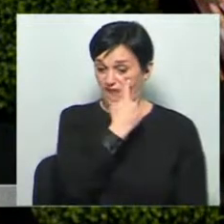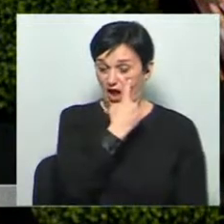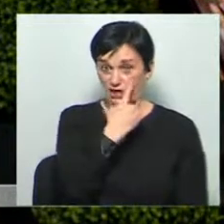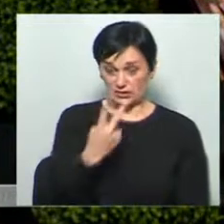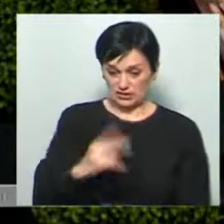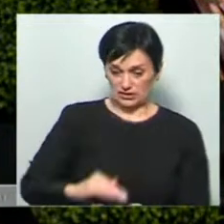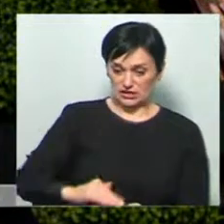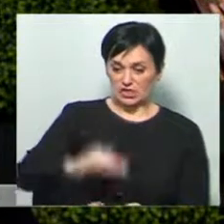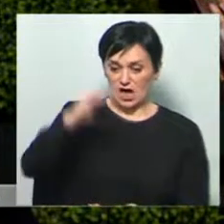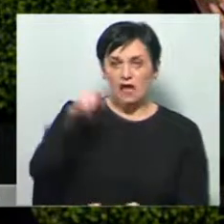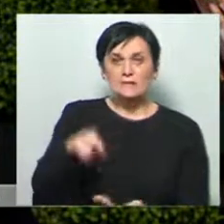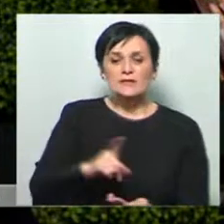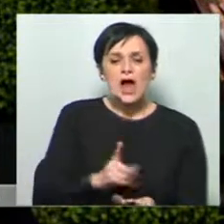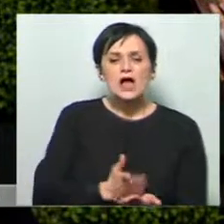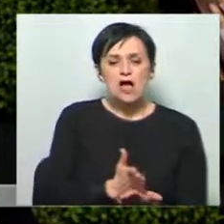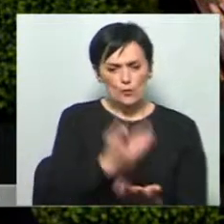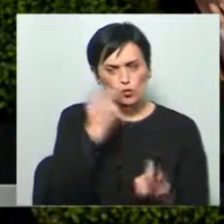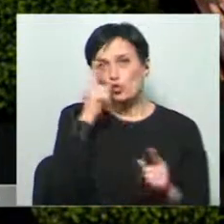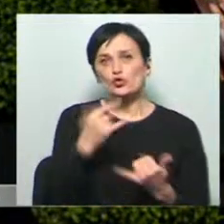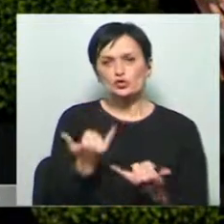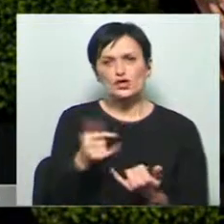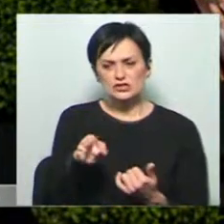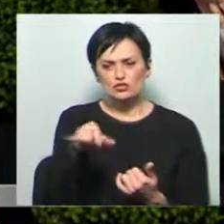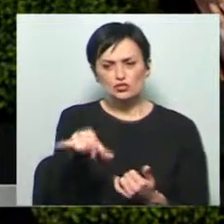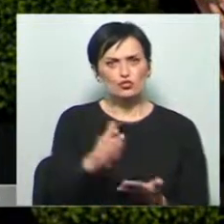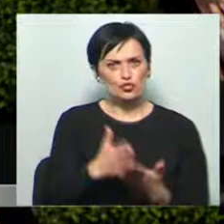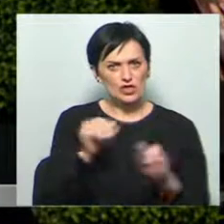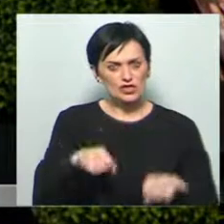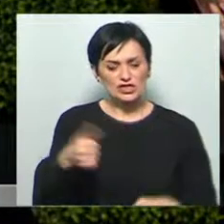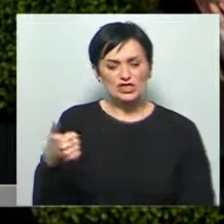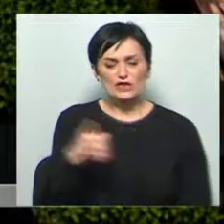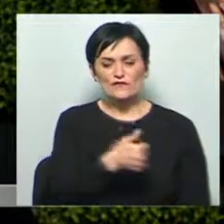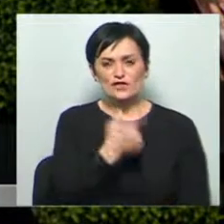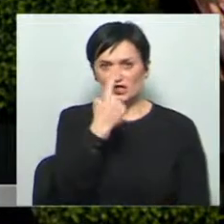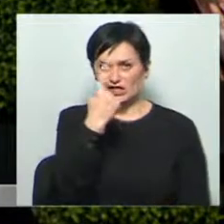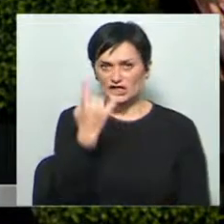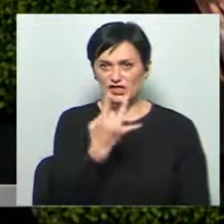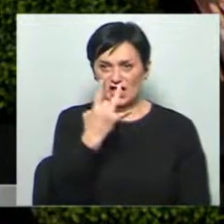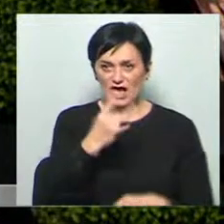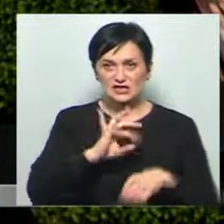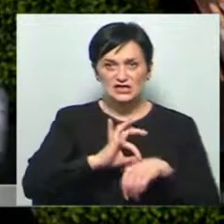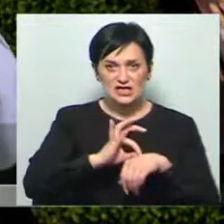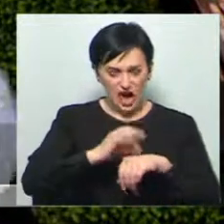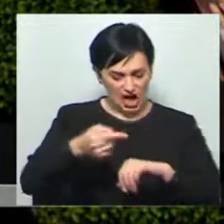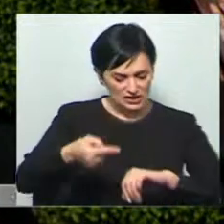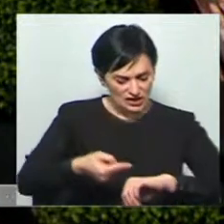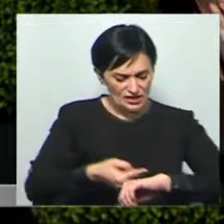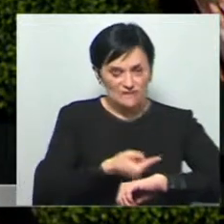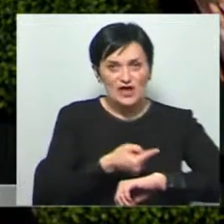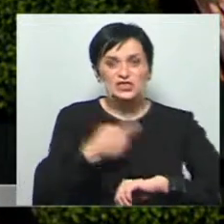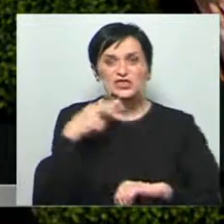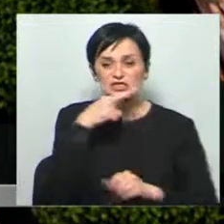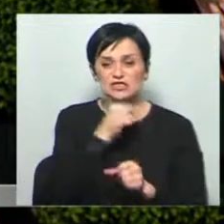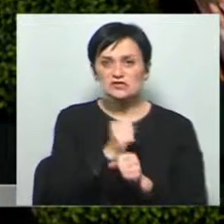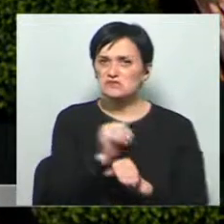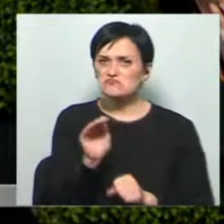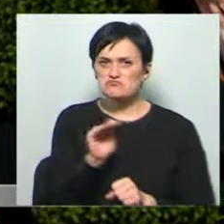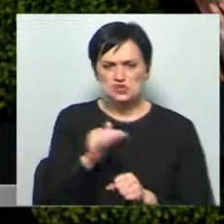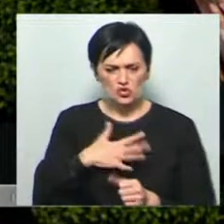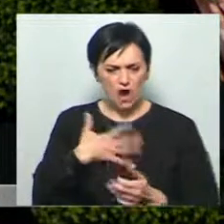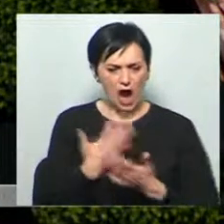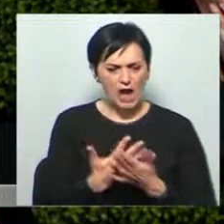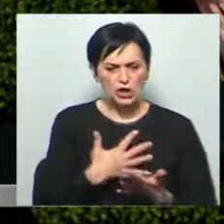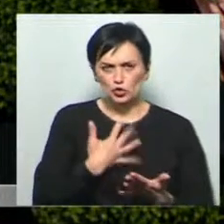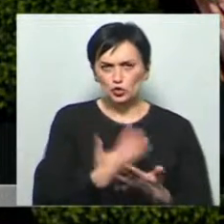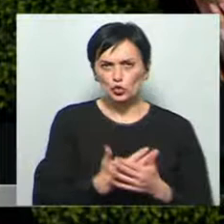ვიცი რა გამოიარა ამ ბავშვმა, დღეს აქვს იმის საშუალება, რომ კვირაში ერთხელ გაიკეთოს კანქვეშ მედიკამენტი და ფიზიკურად იყოს აქტიური, ისეთი